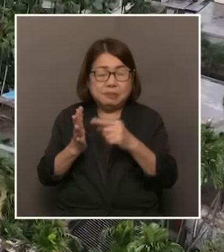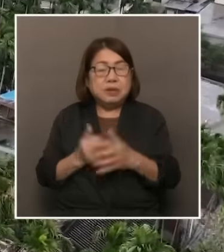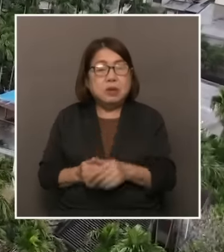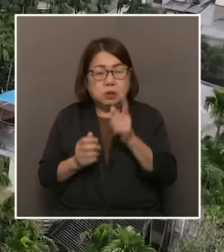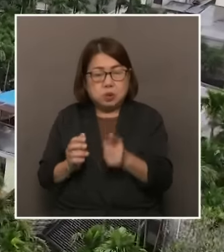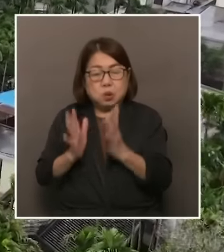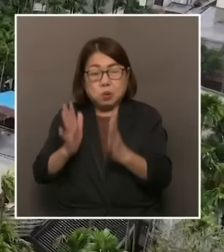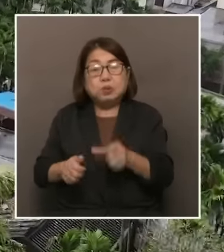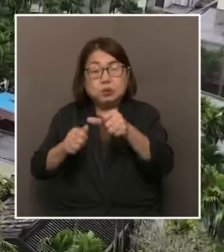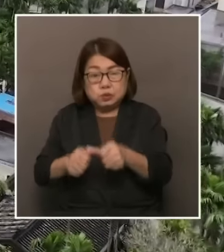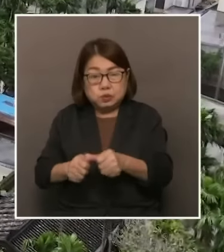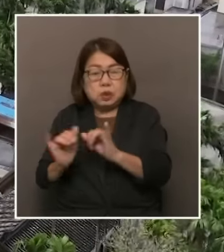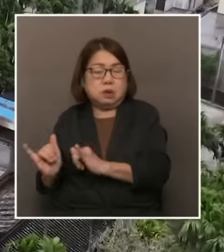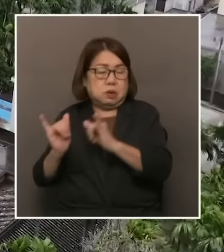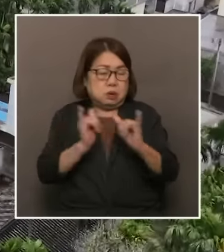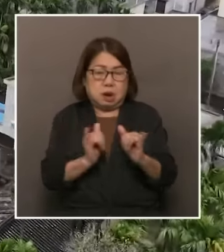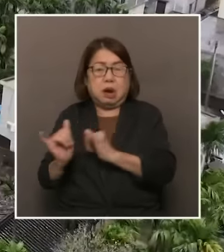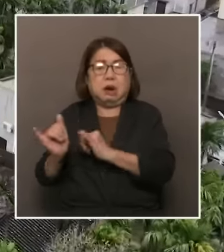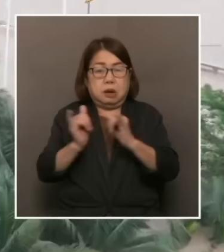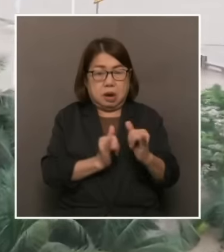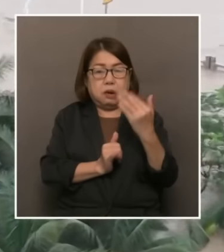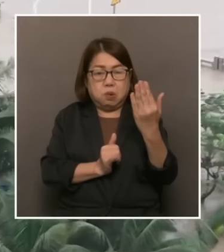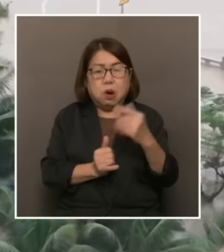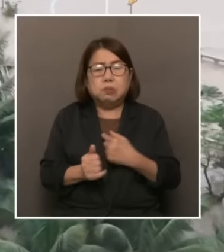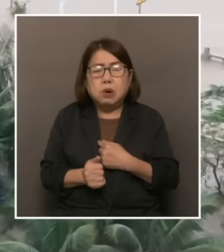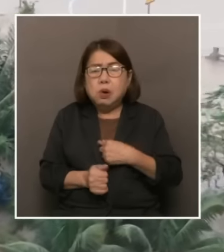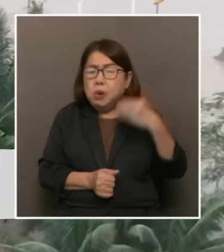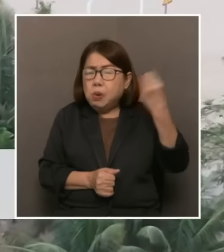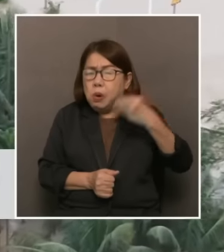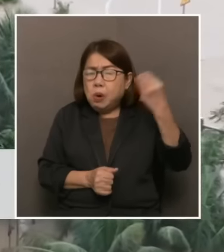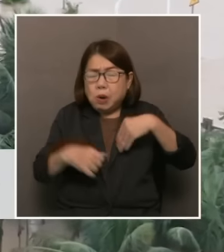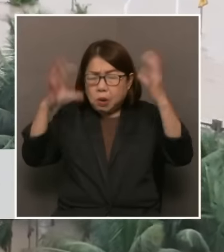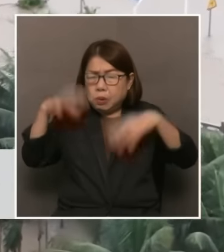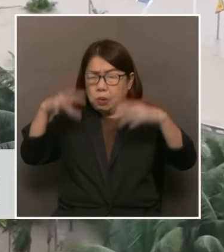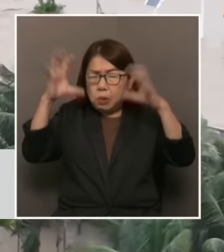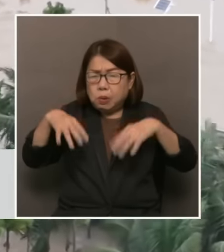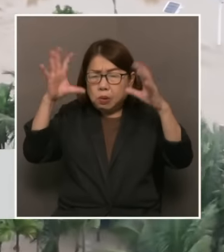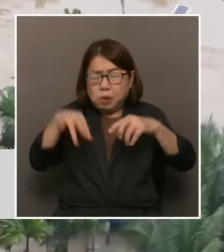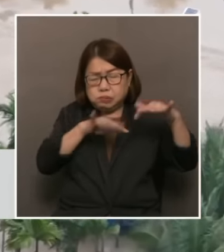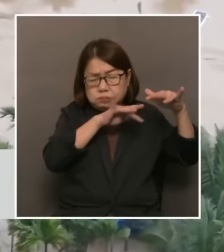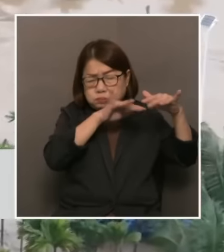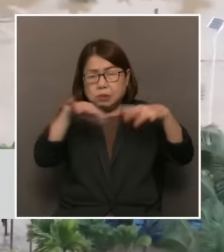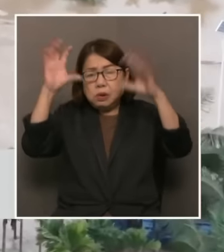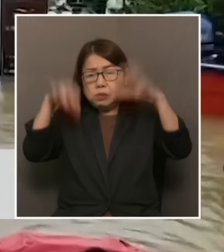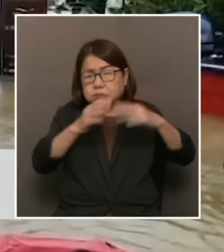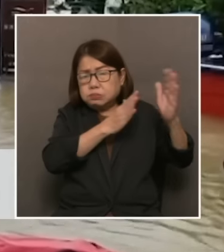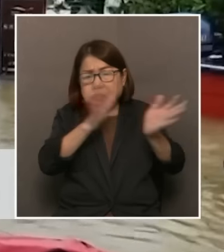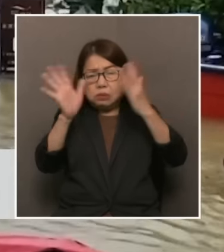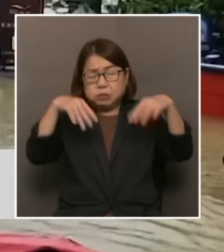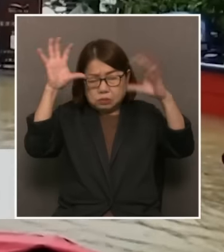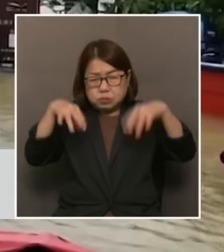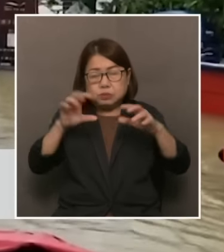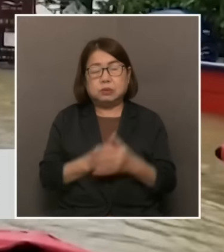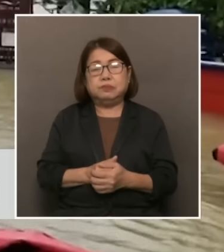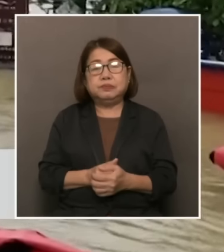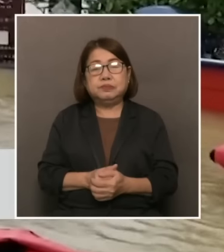ตดครั้งหลจากมีฝนตกหนกติดต่อกันหลายวนแล้วจากพยุใต้ฝนจามีที่พดผ่านเก่าแ่งนี้ในช่วง